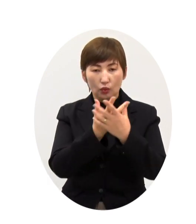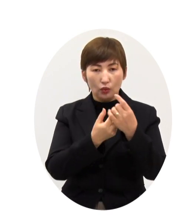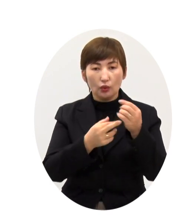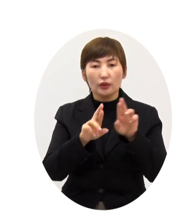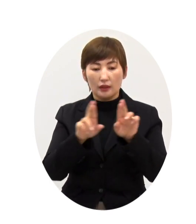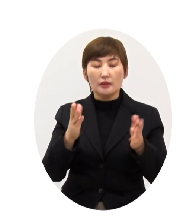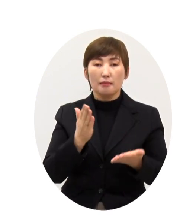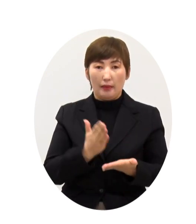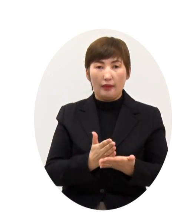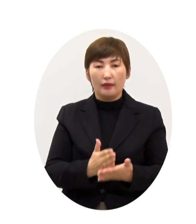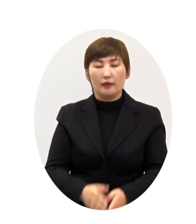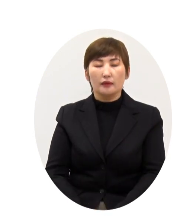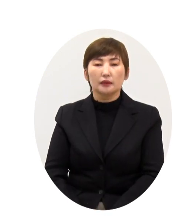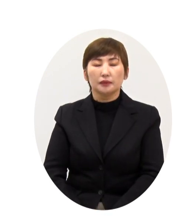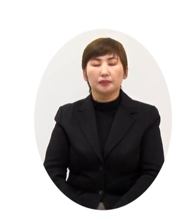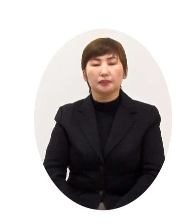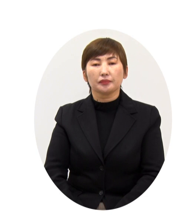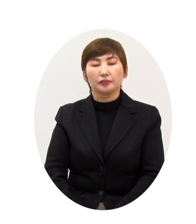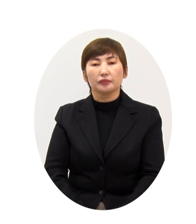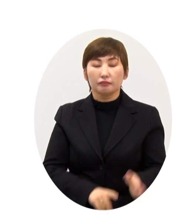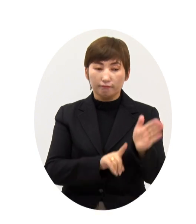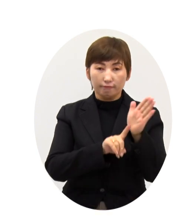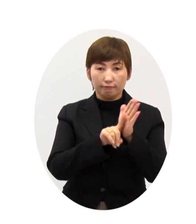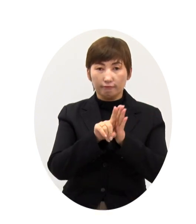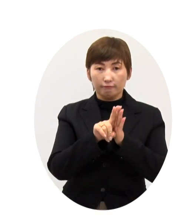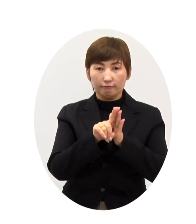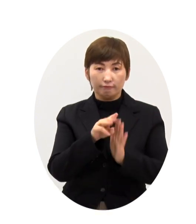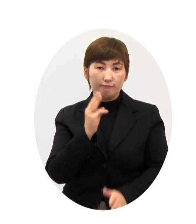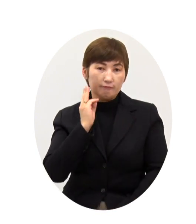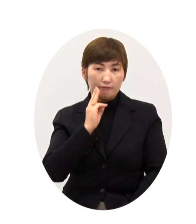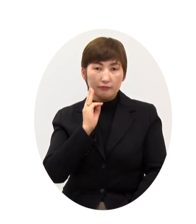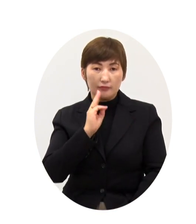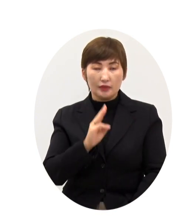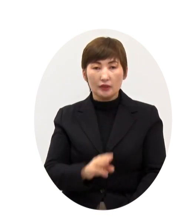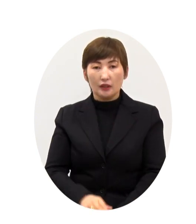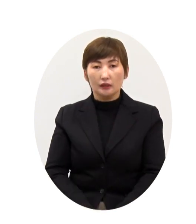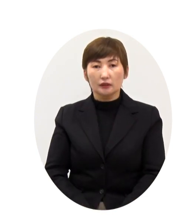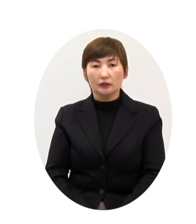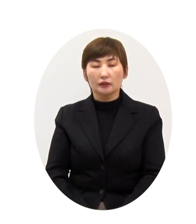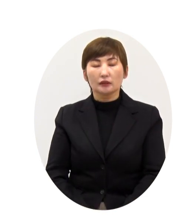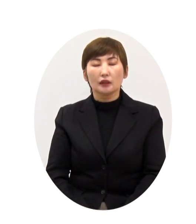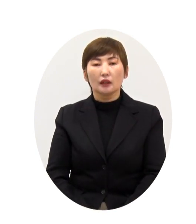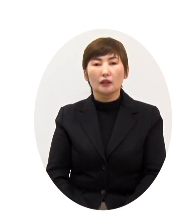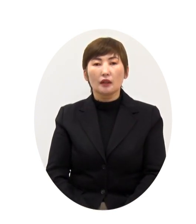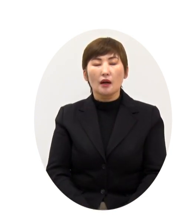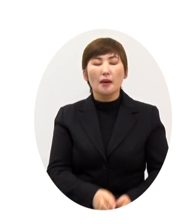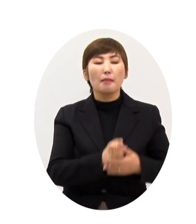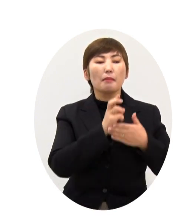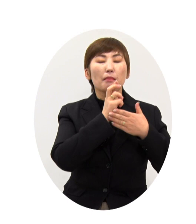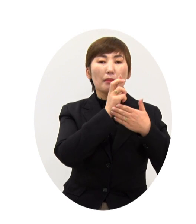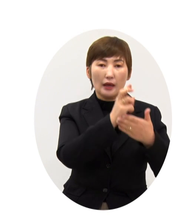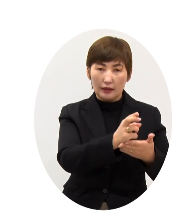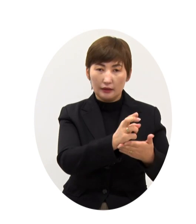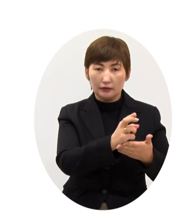үгсийг тайлбарлаж өгье. За, эхний шарт дэвсгэр дээр бичсэн байгаа бэлэг гэсэн үг маань